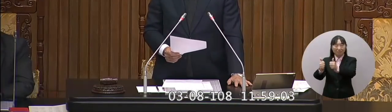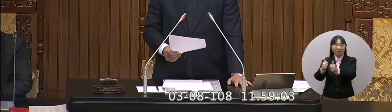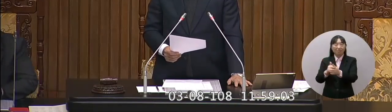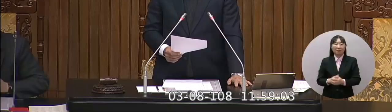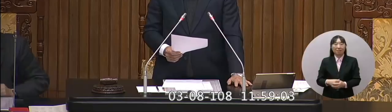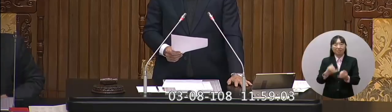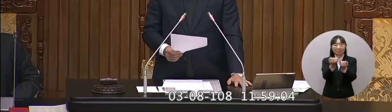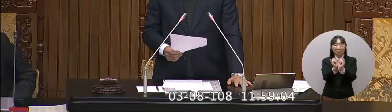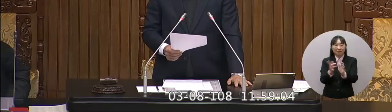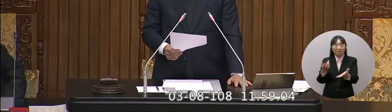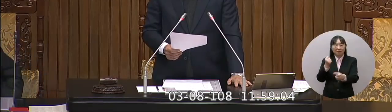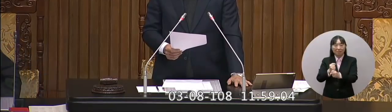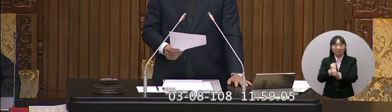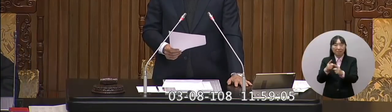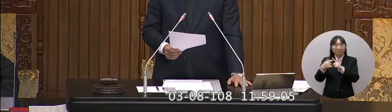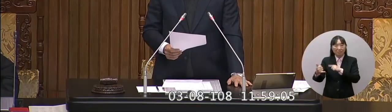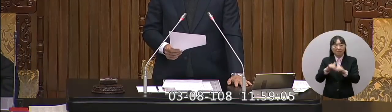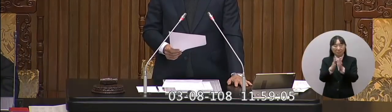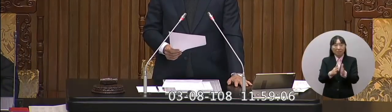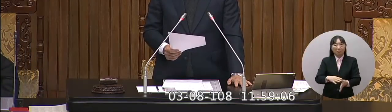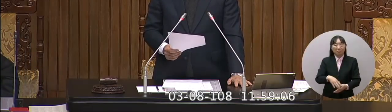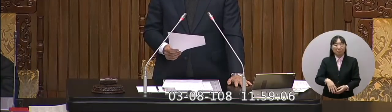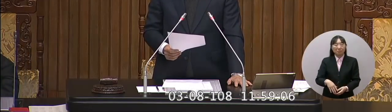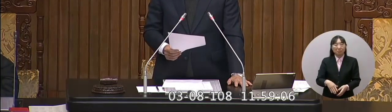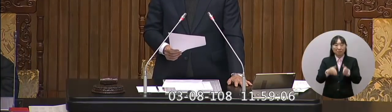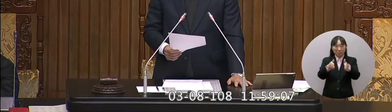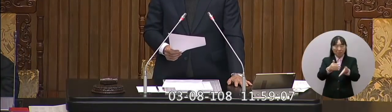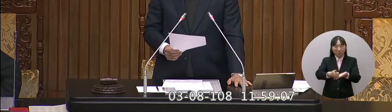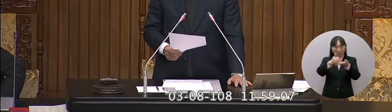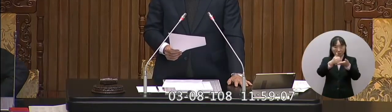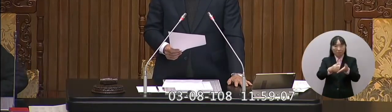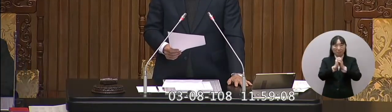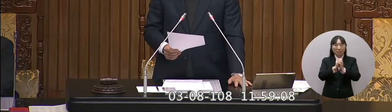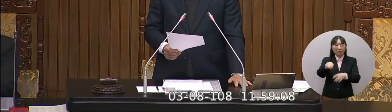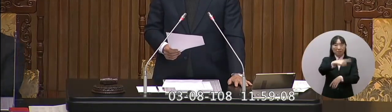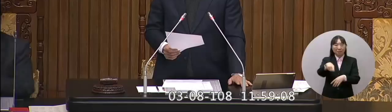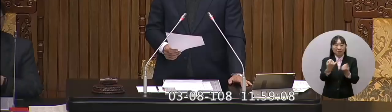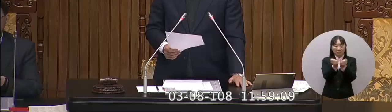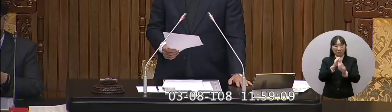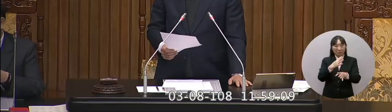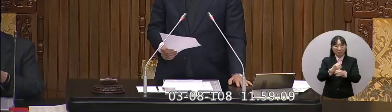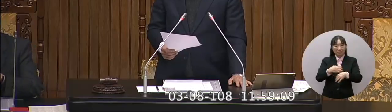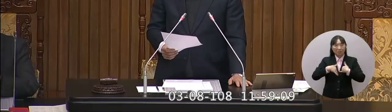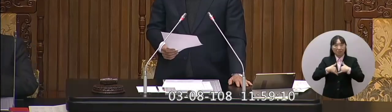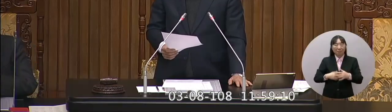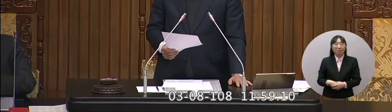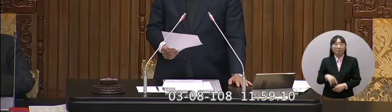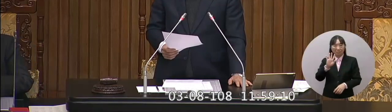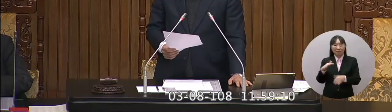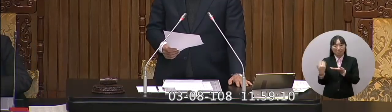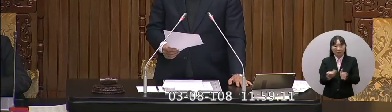女性的议事人员啊，致意并敬祝大家妇女节快乐。那么我们也准备